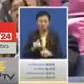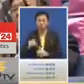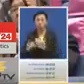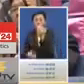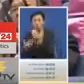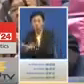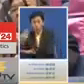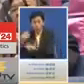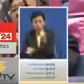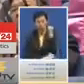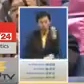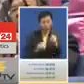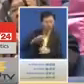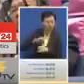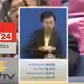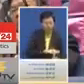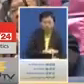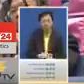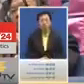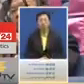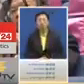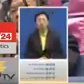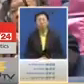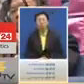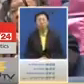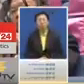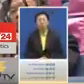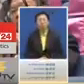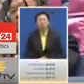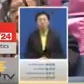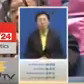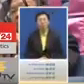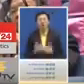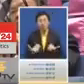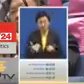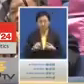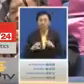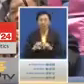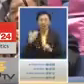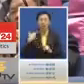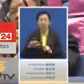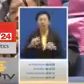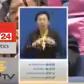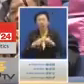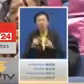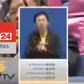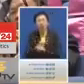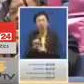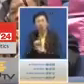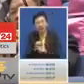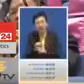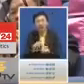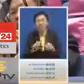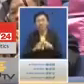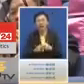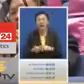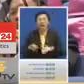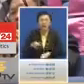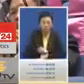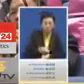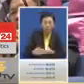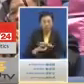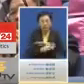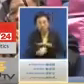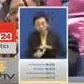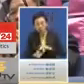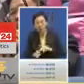จนแล้วก่อนจะเกิดวันนั้นก่อนจะถึงวันนั้นวันนี้เกิดแล้วปัญหาสังคมคืออาชญากรรมโจรเล็กโจร